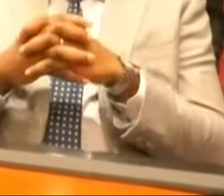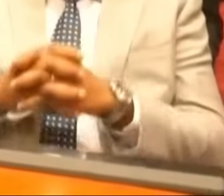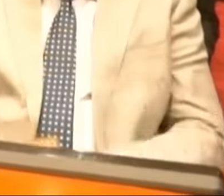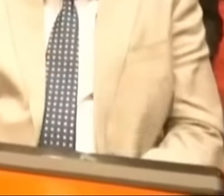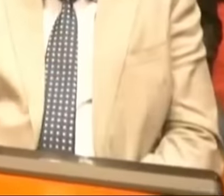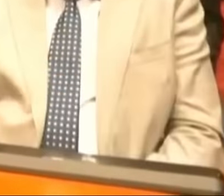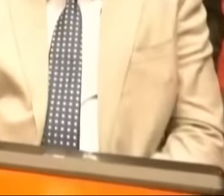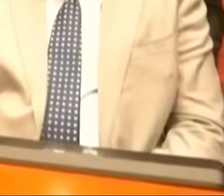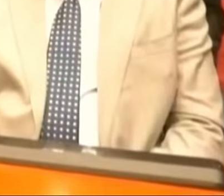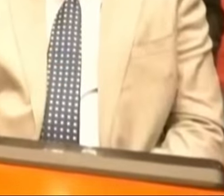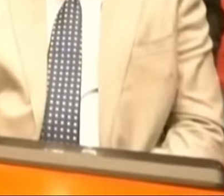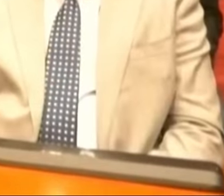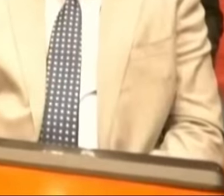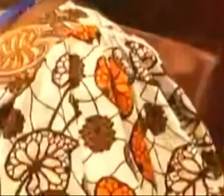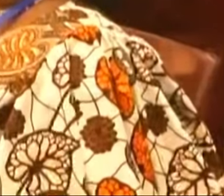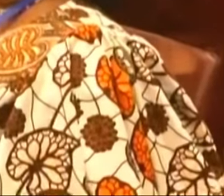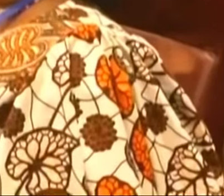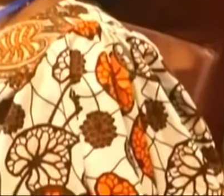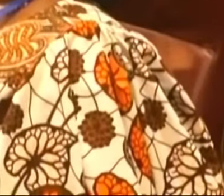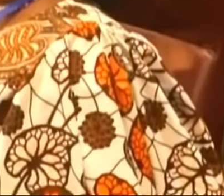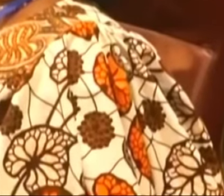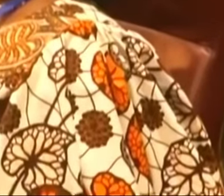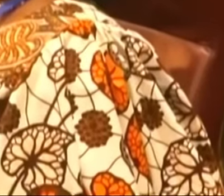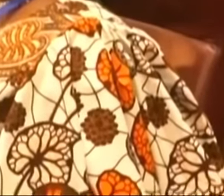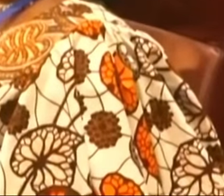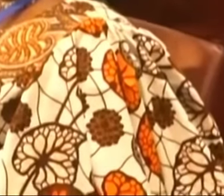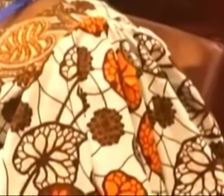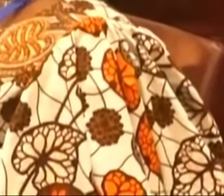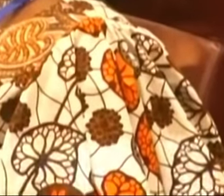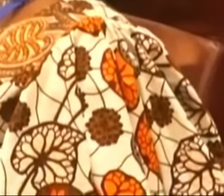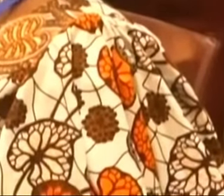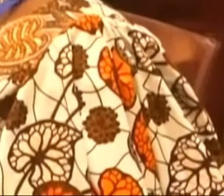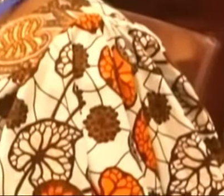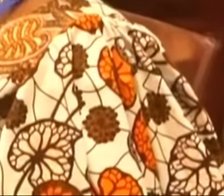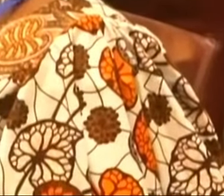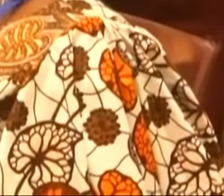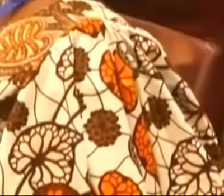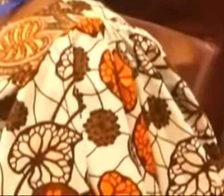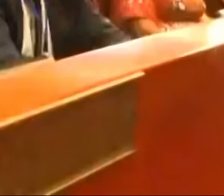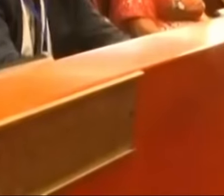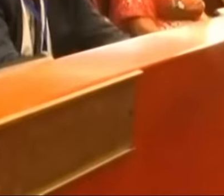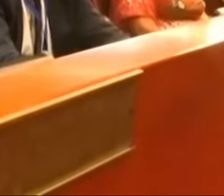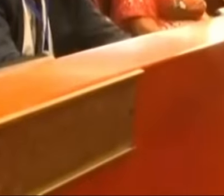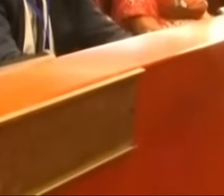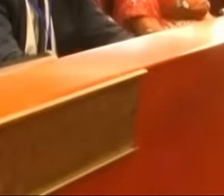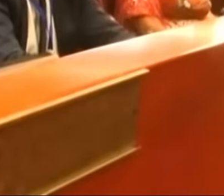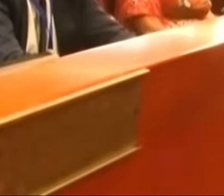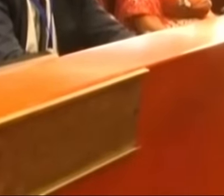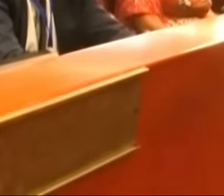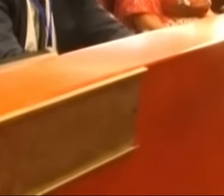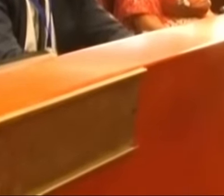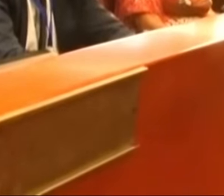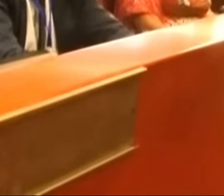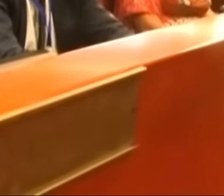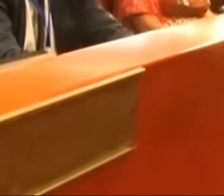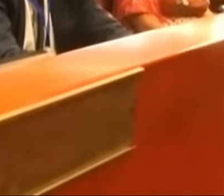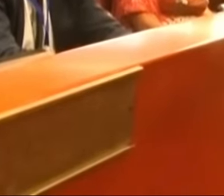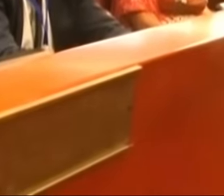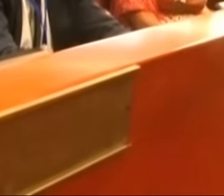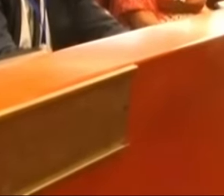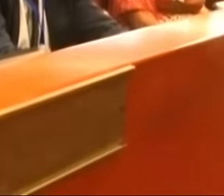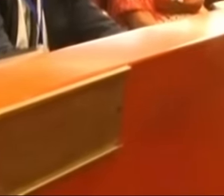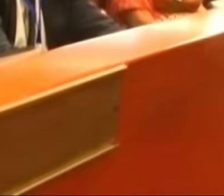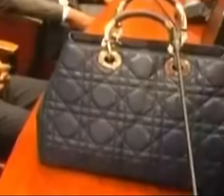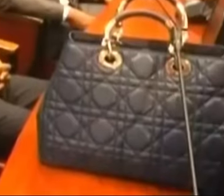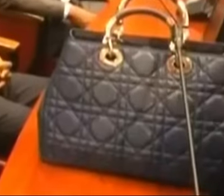application lors de l'ouverture de la session extraordinaire consacrant le début de la 4e législature de la 3e République,